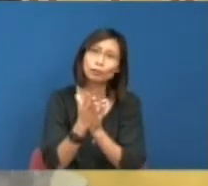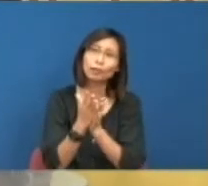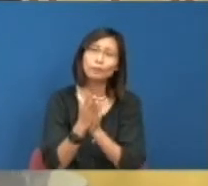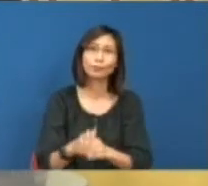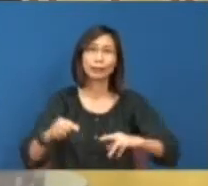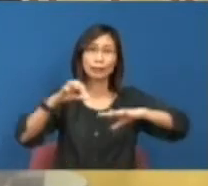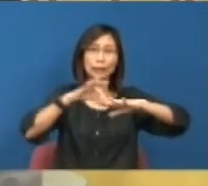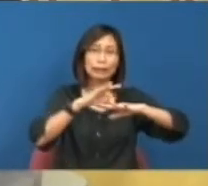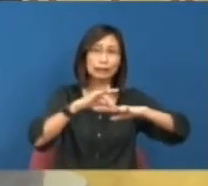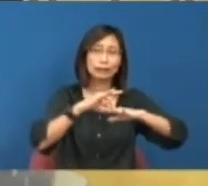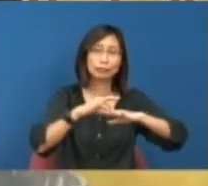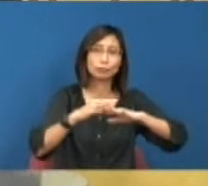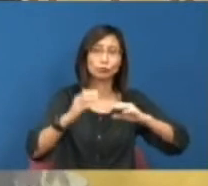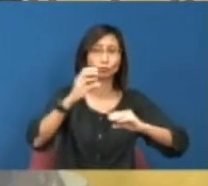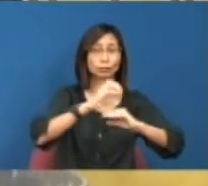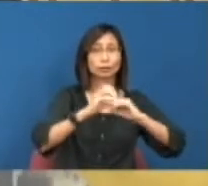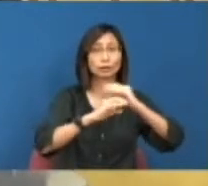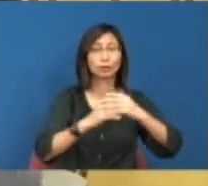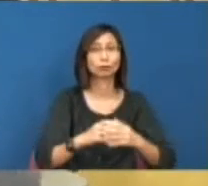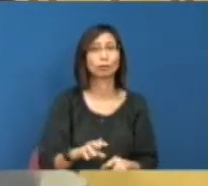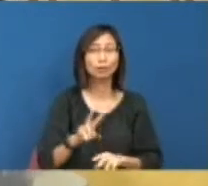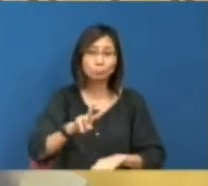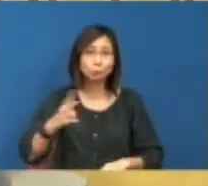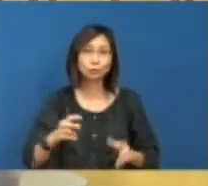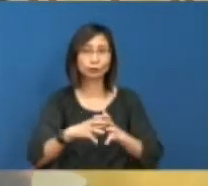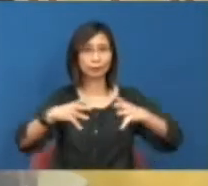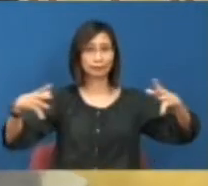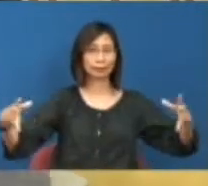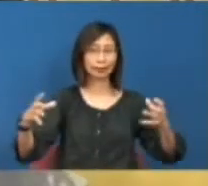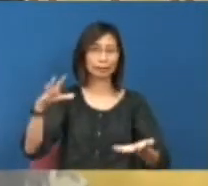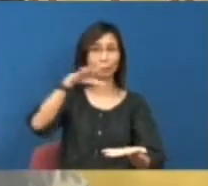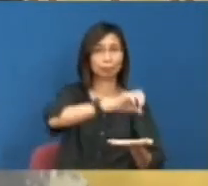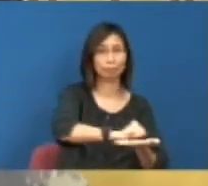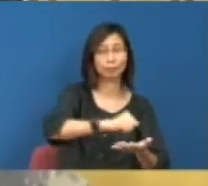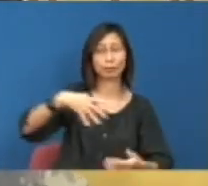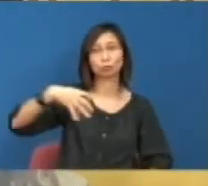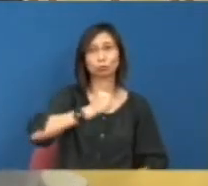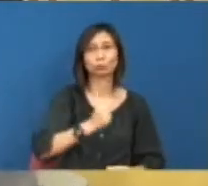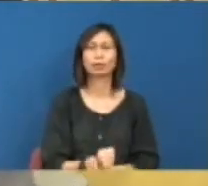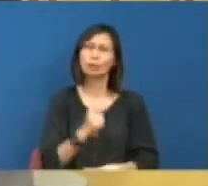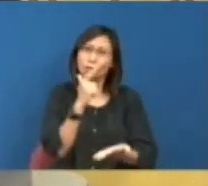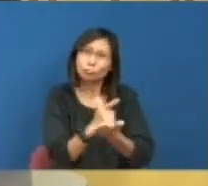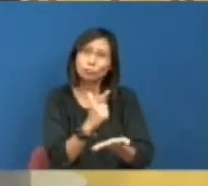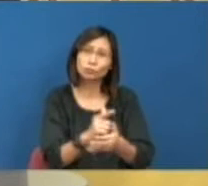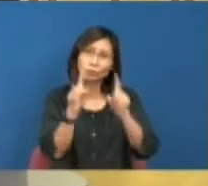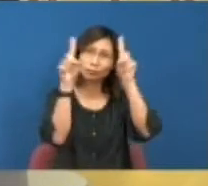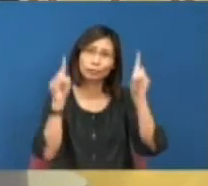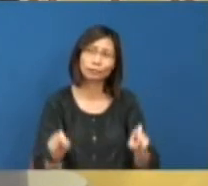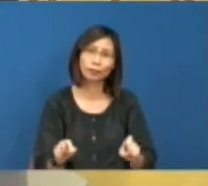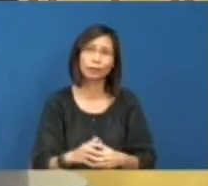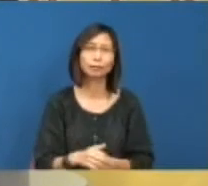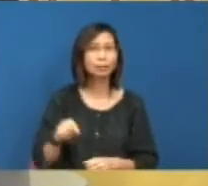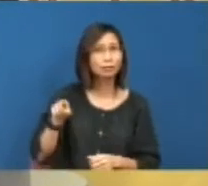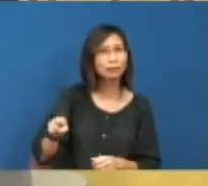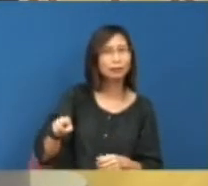機構的運作，變成了更加大的霸權，這些全部都是一個非常之嚴重的問題。所以就是說這些這樣的問